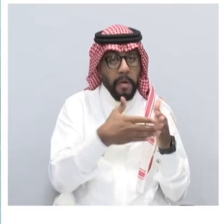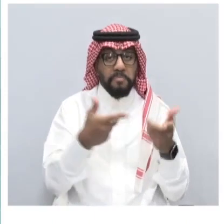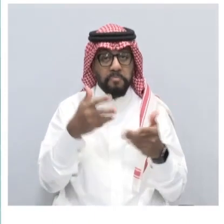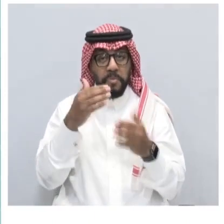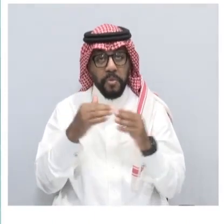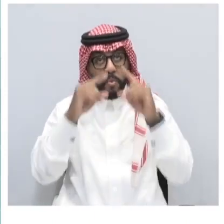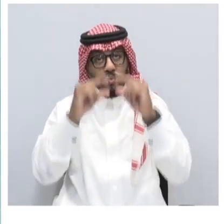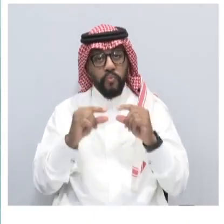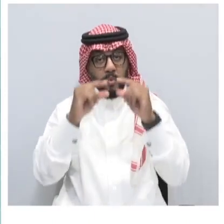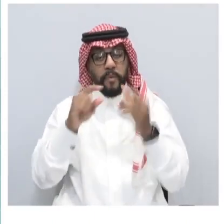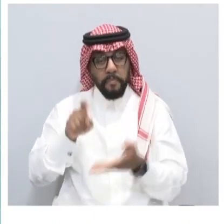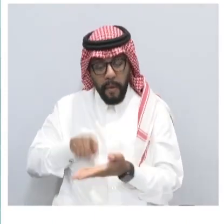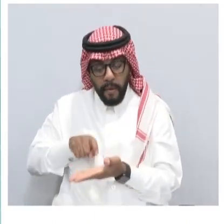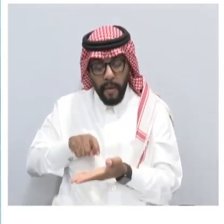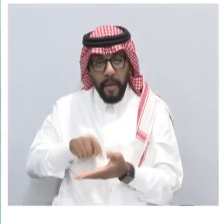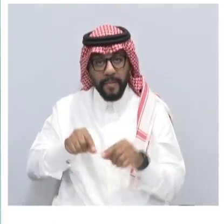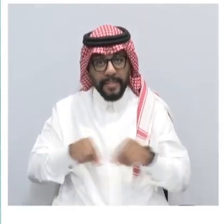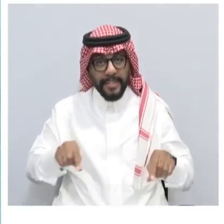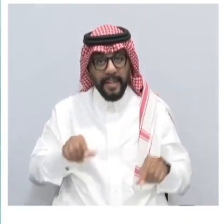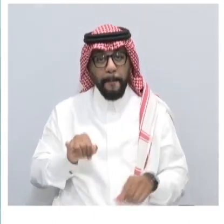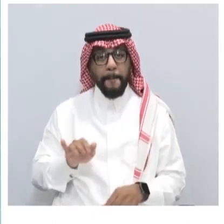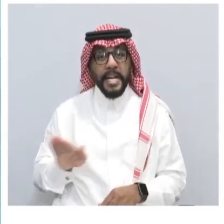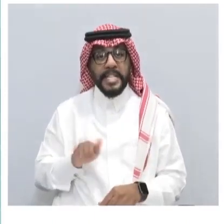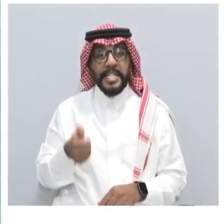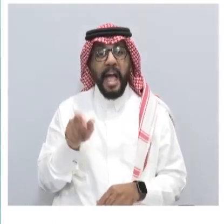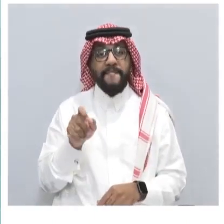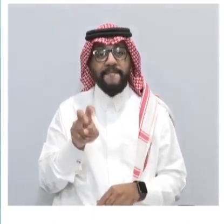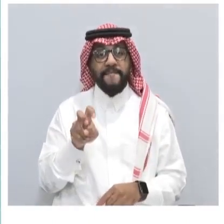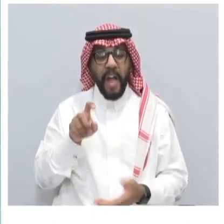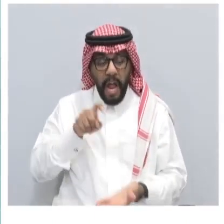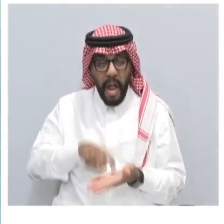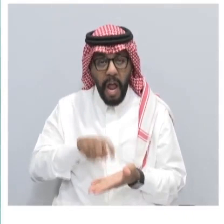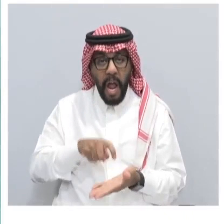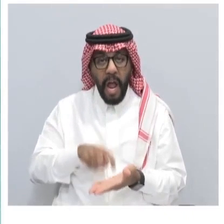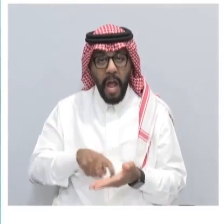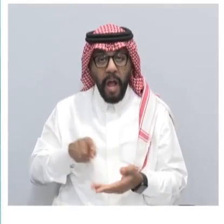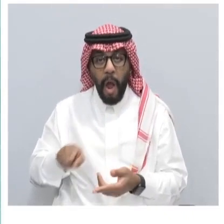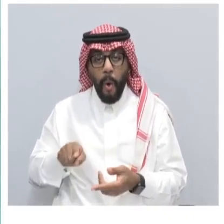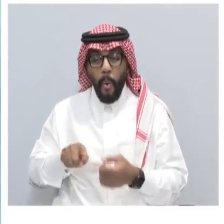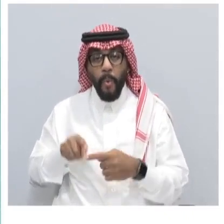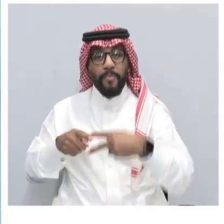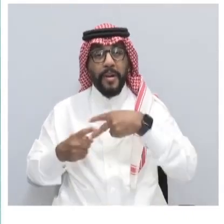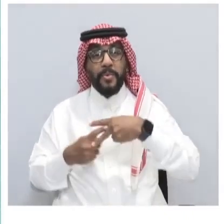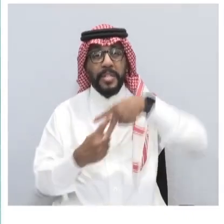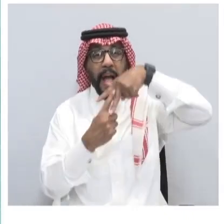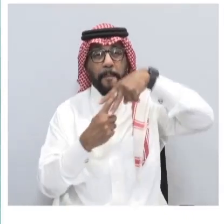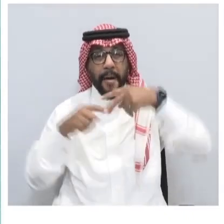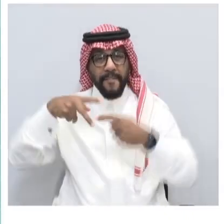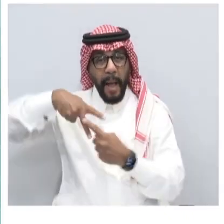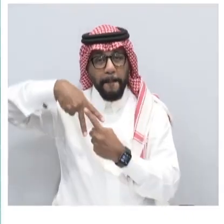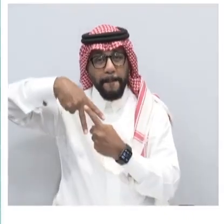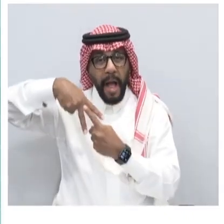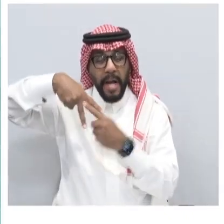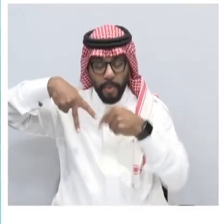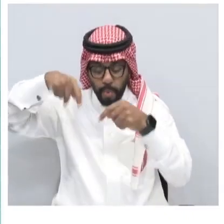انقاصها من خلال النقر على الاسهم اما او لاسفل لتنفيذ هذه الخطوات